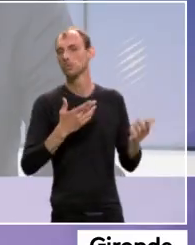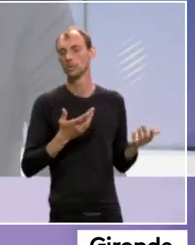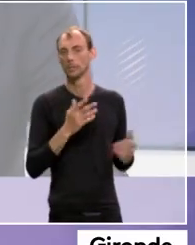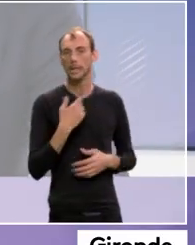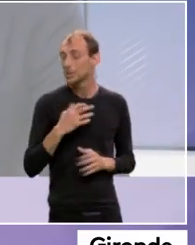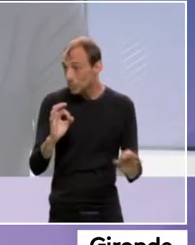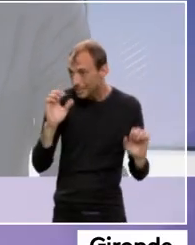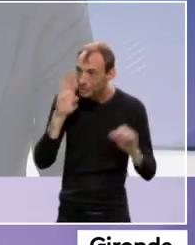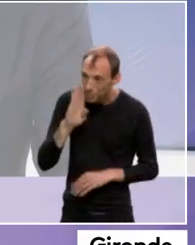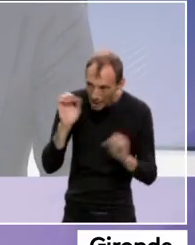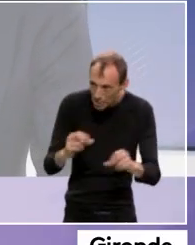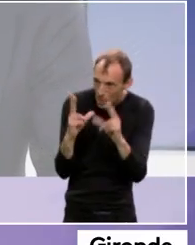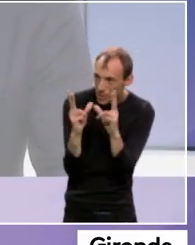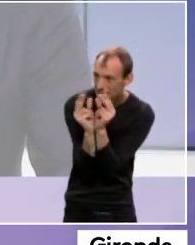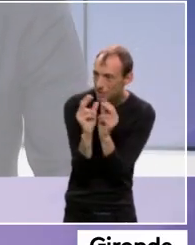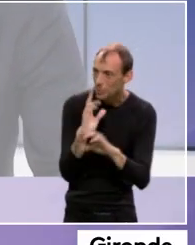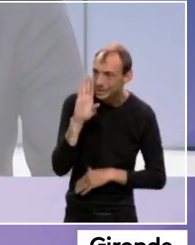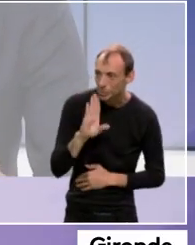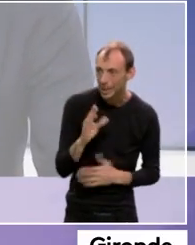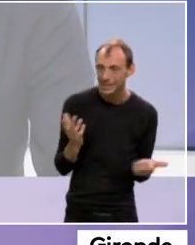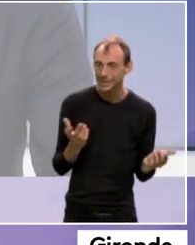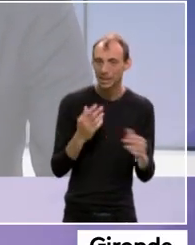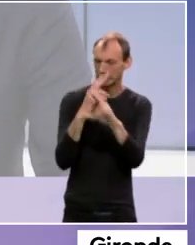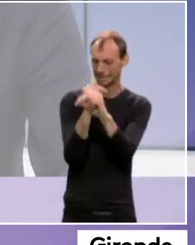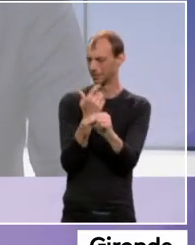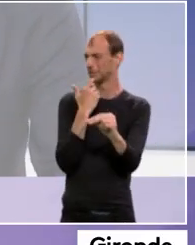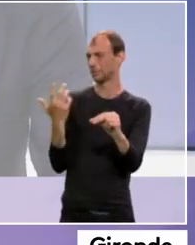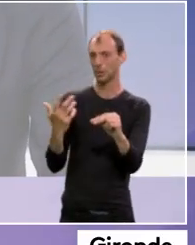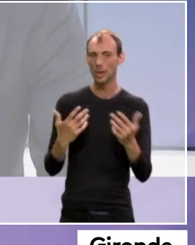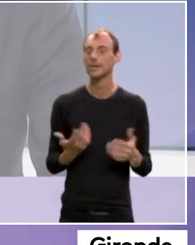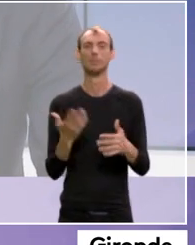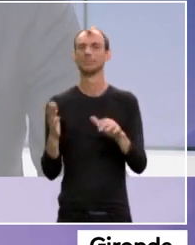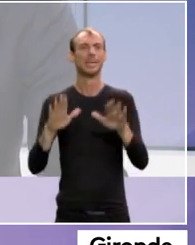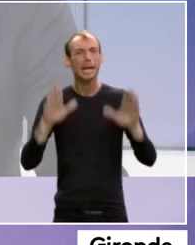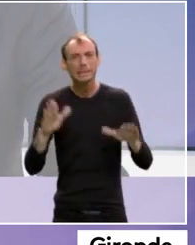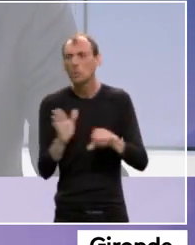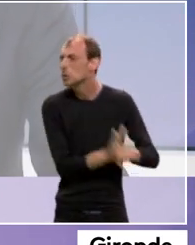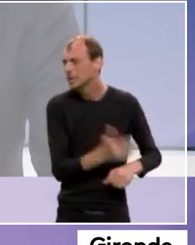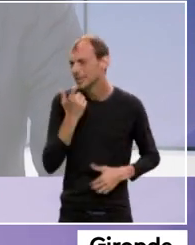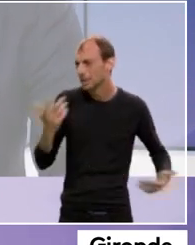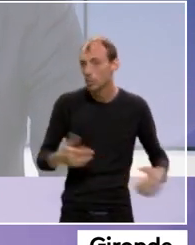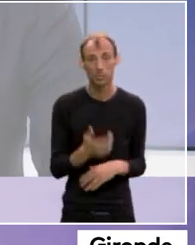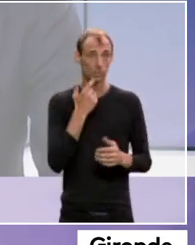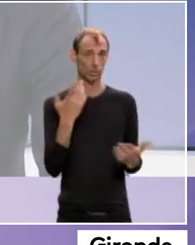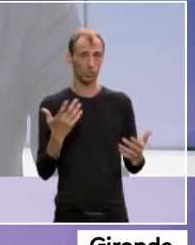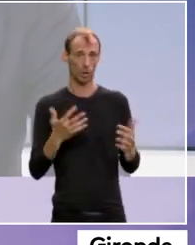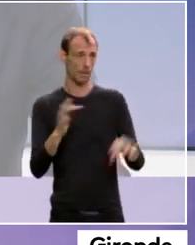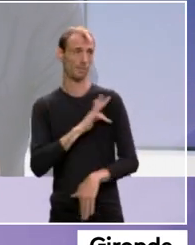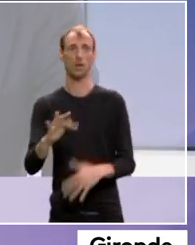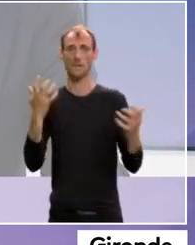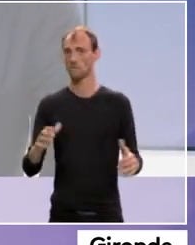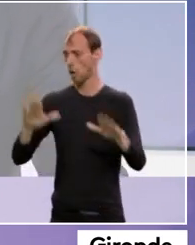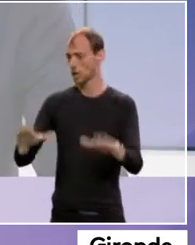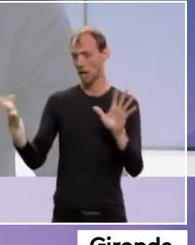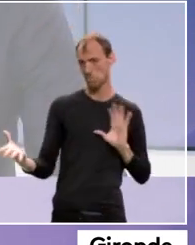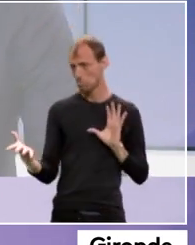que vous savez les questions j'entends la comprom avec l'islamisme en France parce que vous